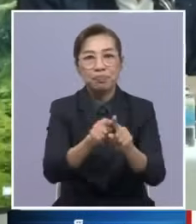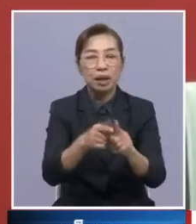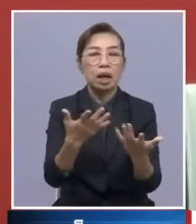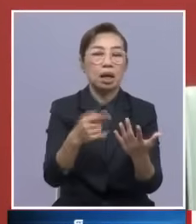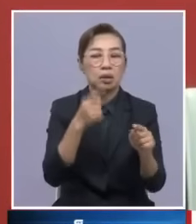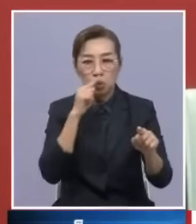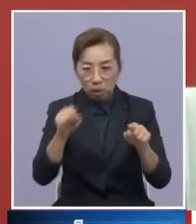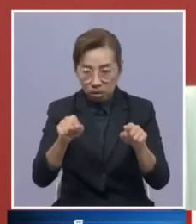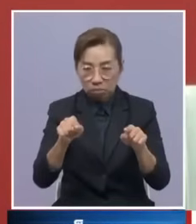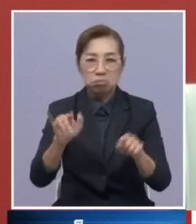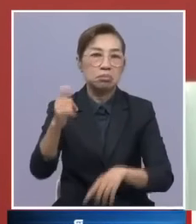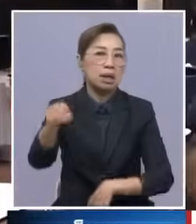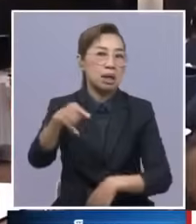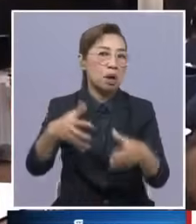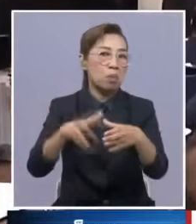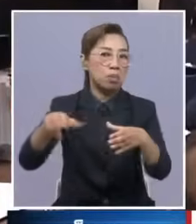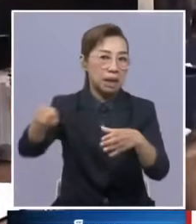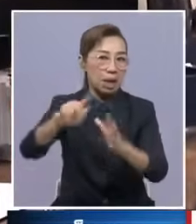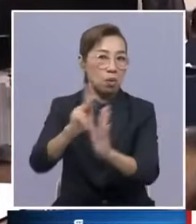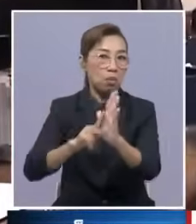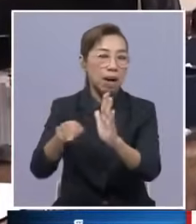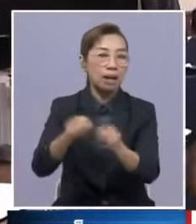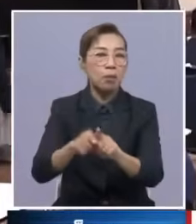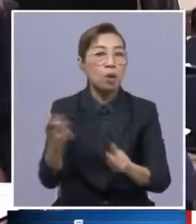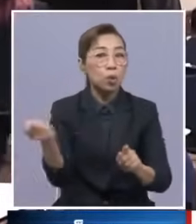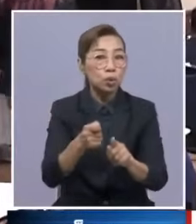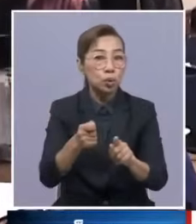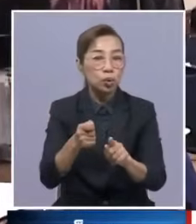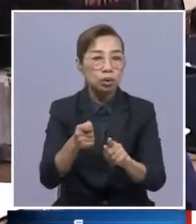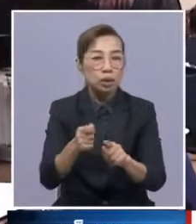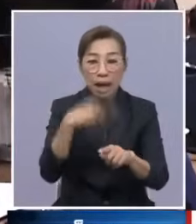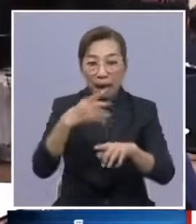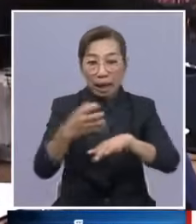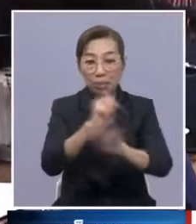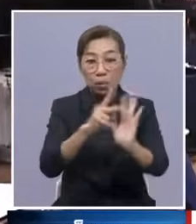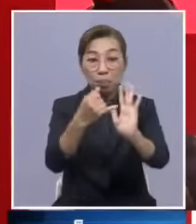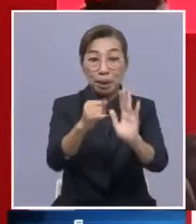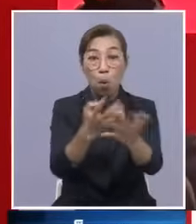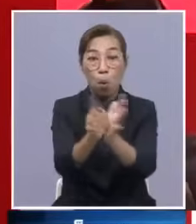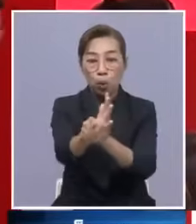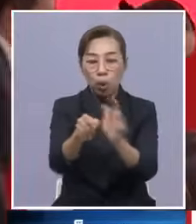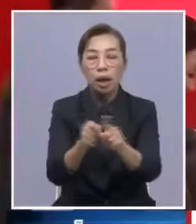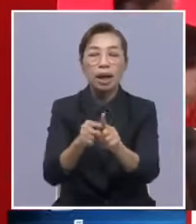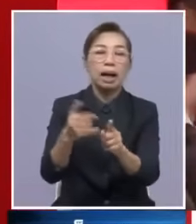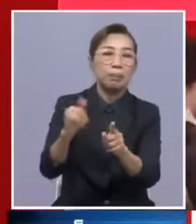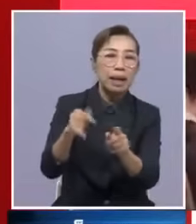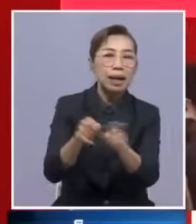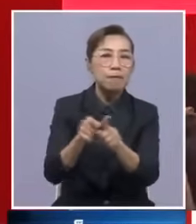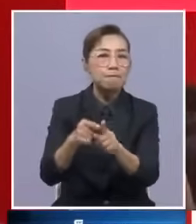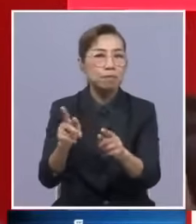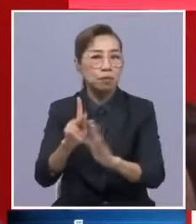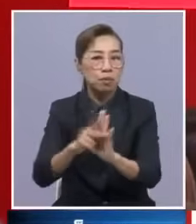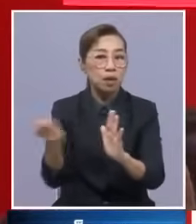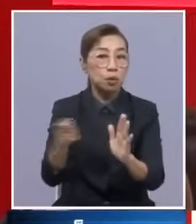ำไปทำมาอาจจะกลายเป็นดาบสองคมก็ได้นะครับคมหนึ่งคือศึกชิงแนวร่วมกับก้าวไกลในฐานะฝ่ายตรงข้ามแต่อีกคมหนึ่ง